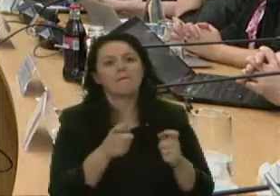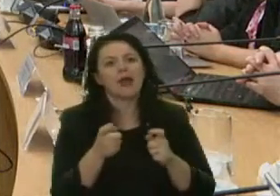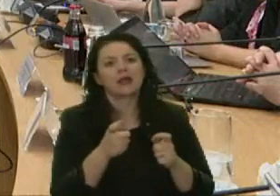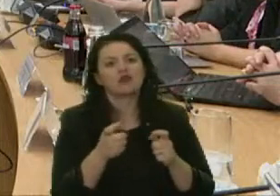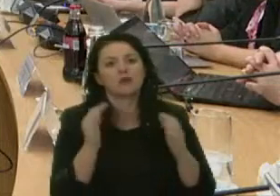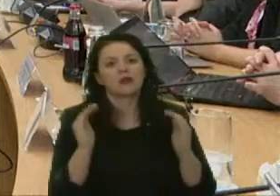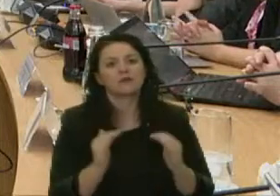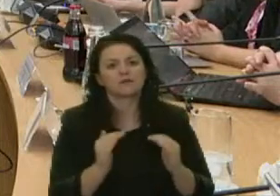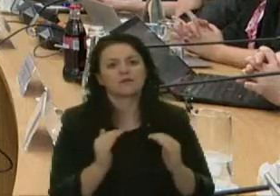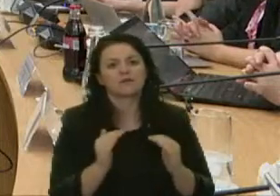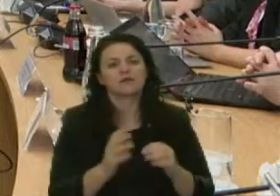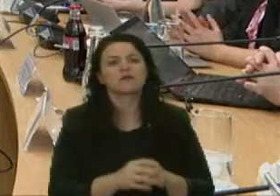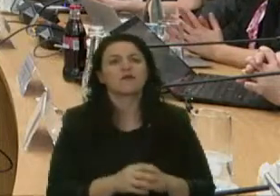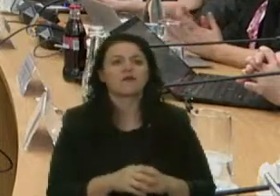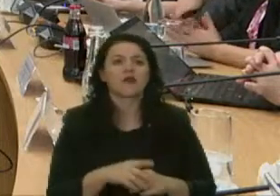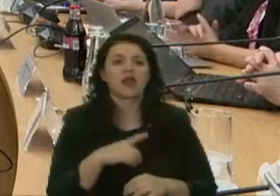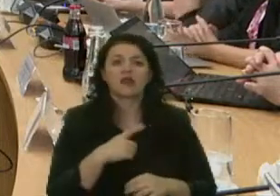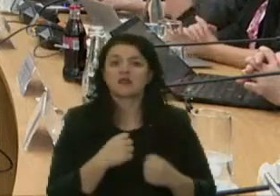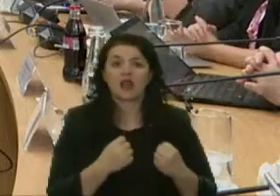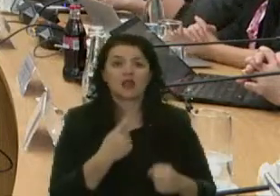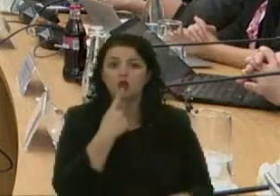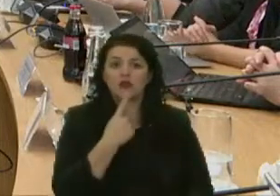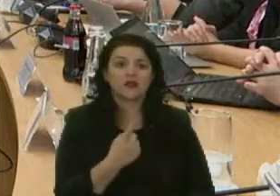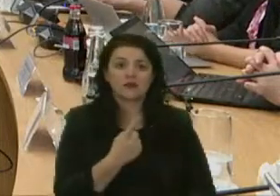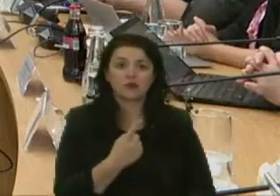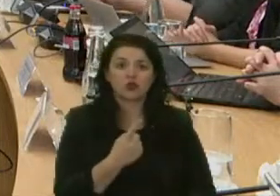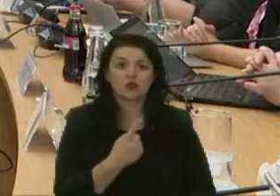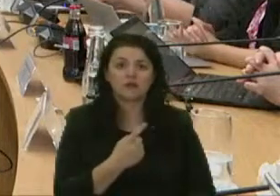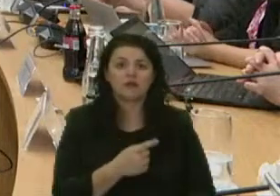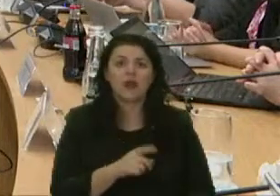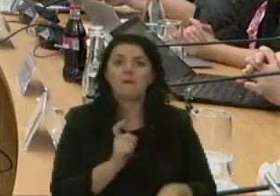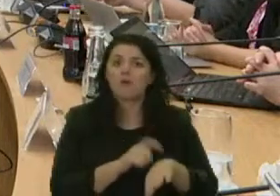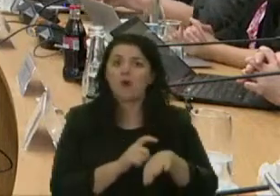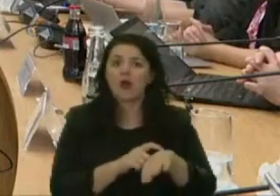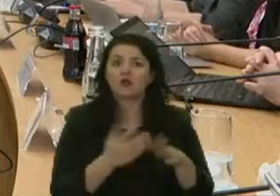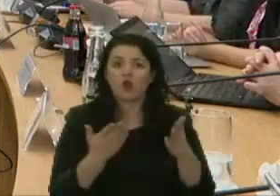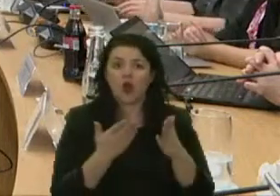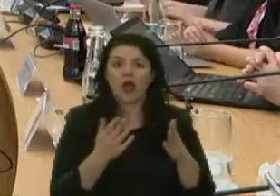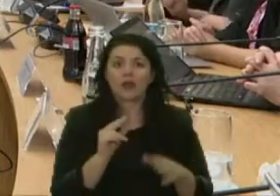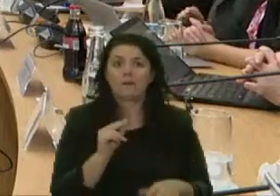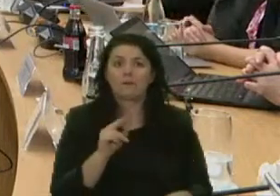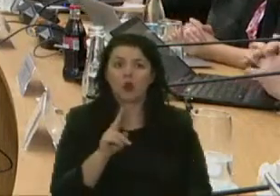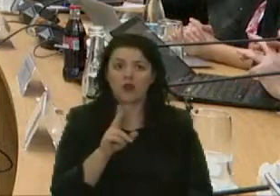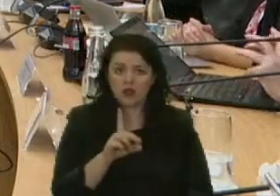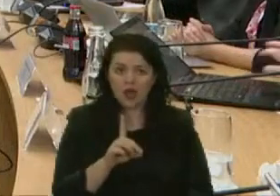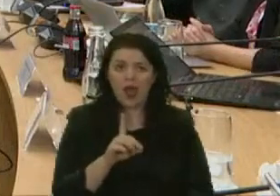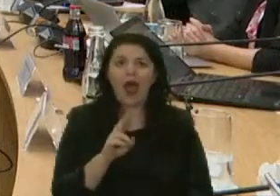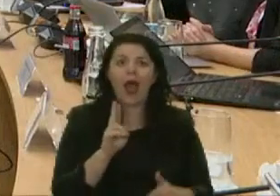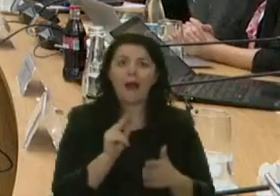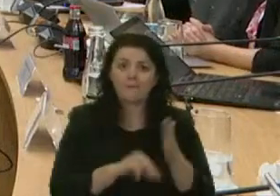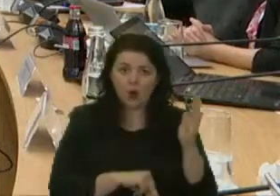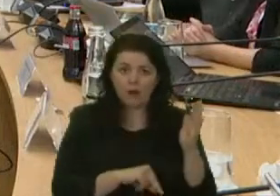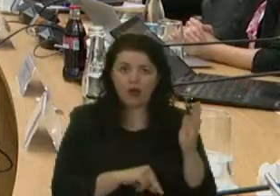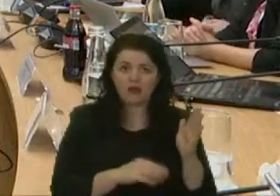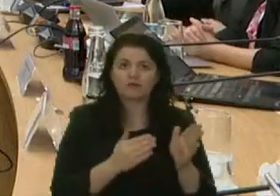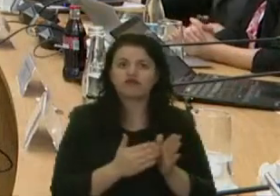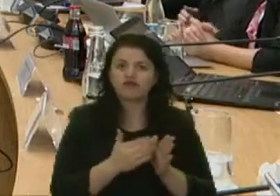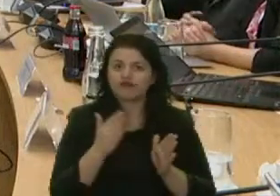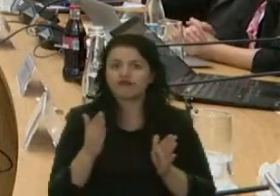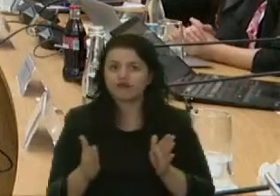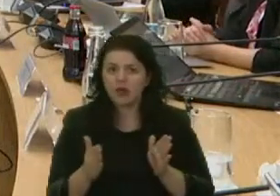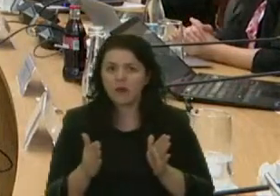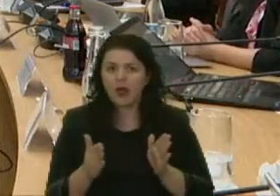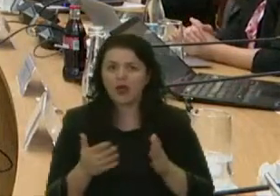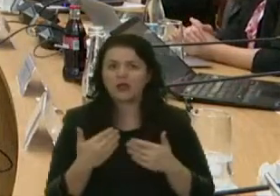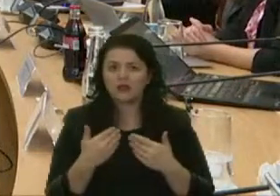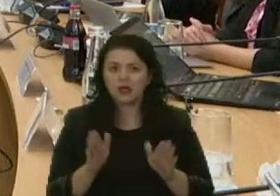management î este greu în acest moment să vă spun evident că în momentul în care avem pudul aprobat vom trece la următoarea etapă și să